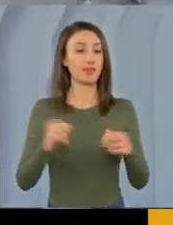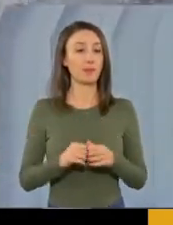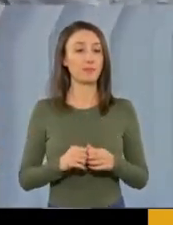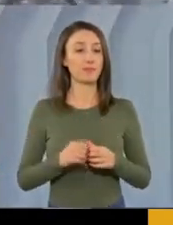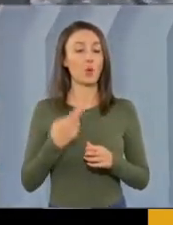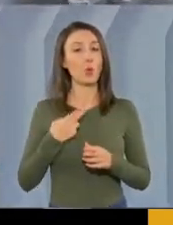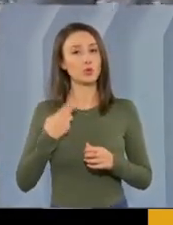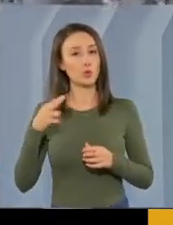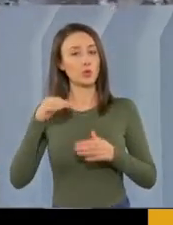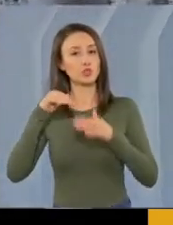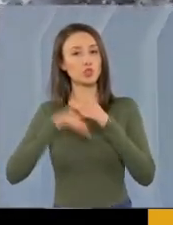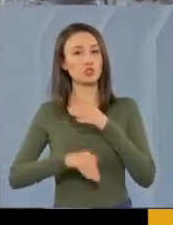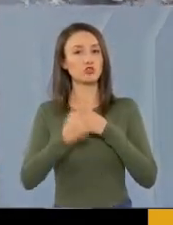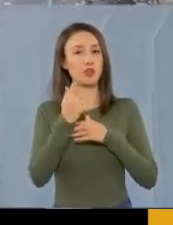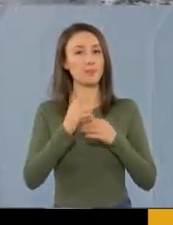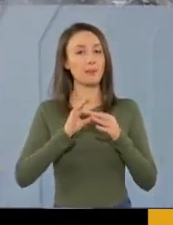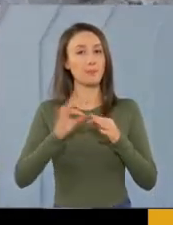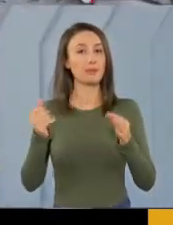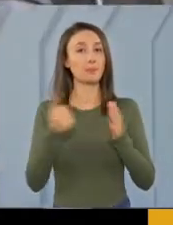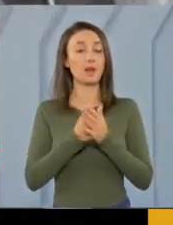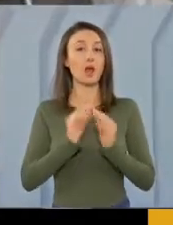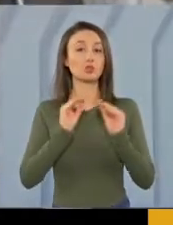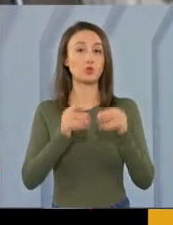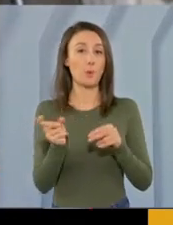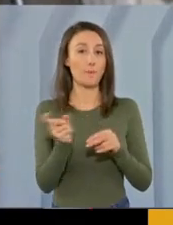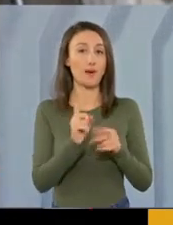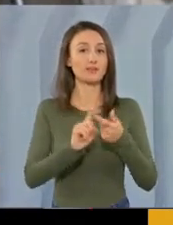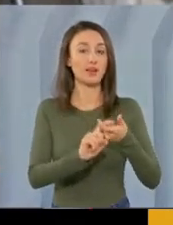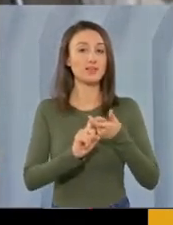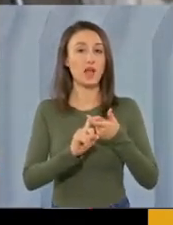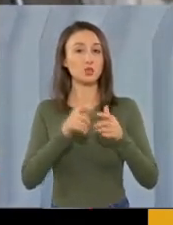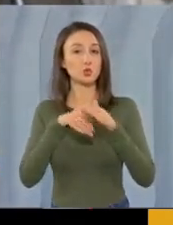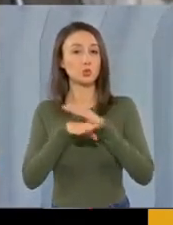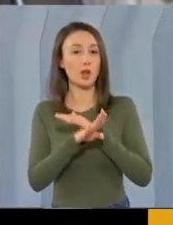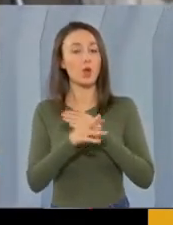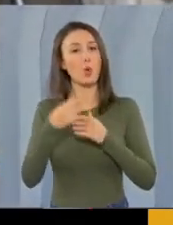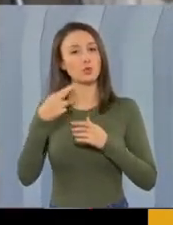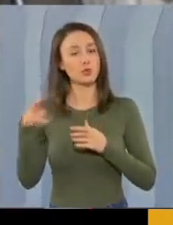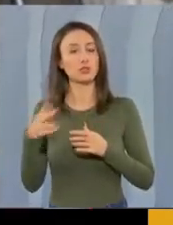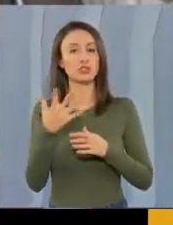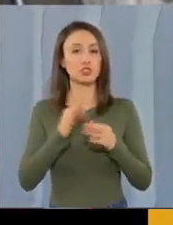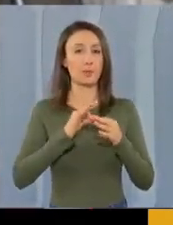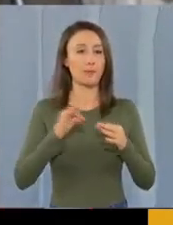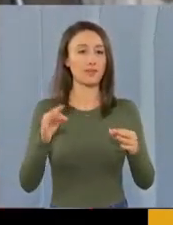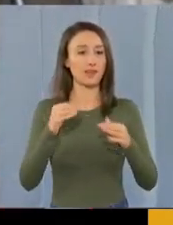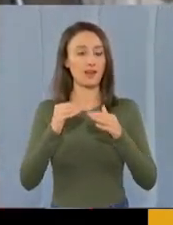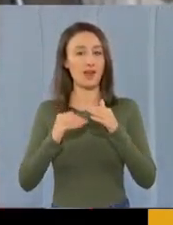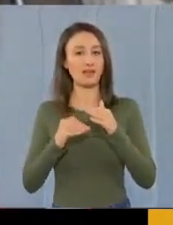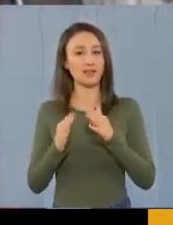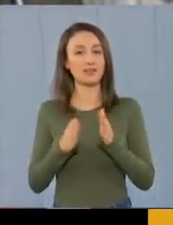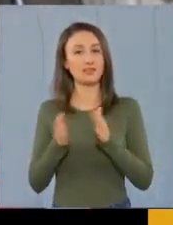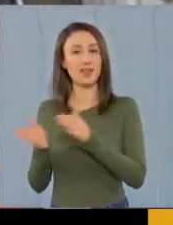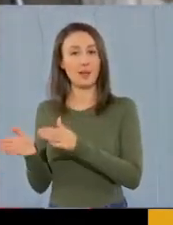ce continuă în jos încă 7 m până ajunge la o parte a rețelei de tuneluri Tunelul continuă 5 m înainte de a coti la